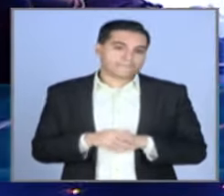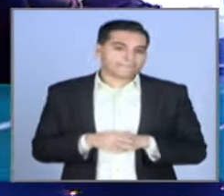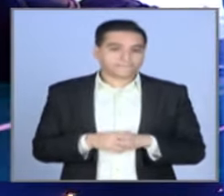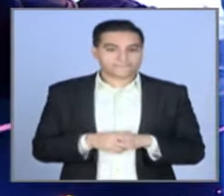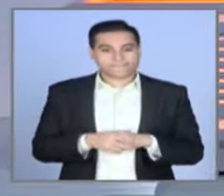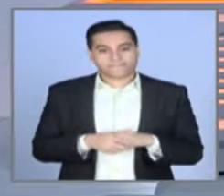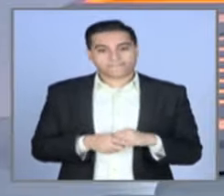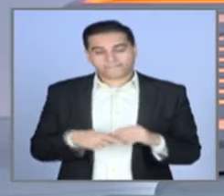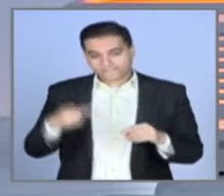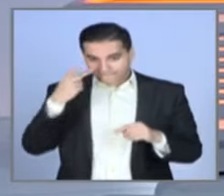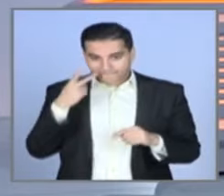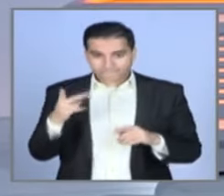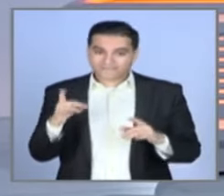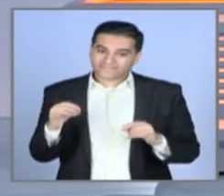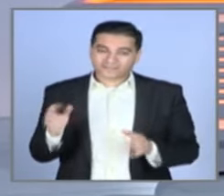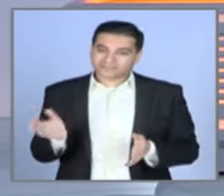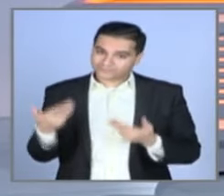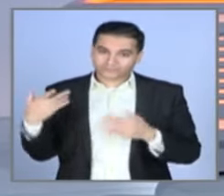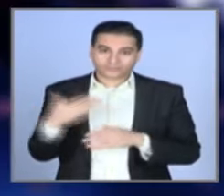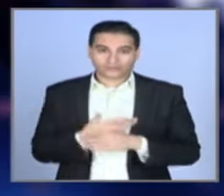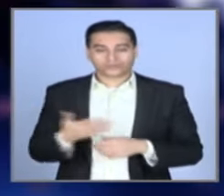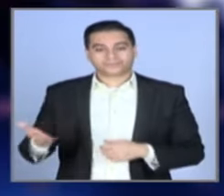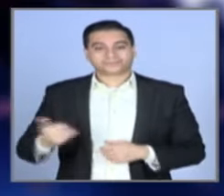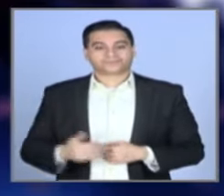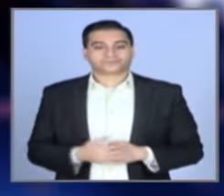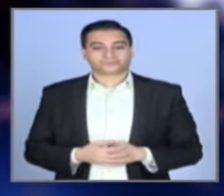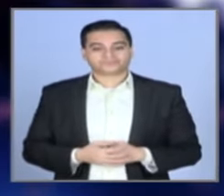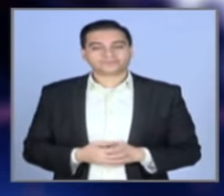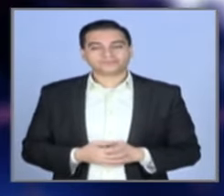ايه رايكم 50-50 بقى؟ دوس على البازر.